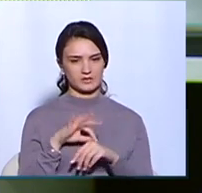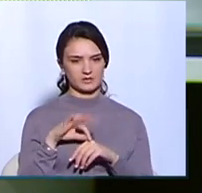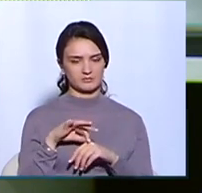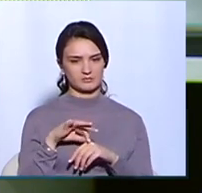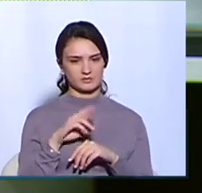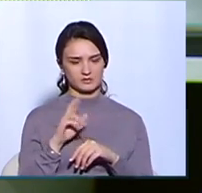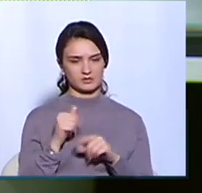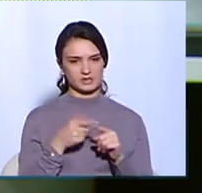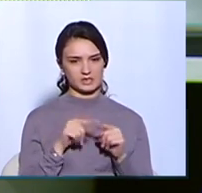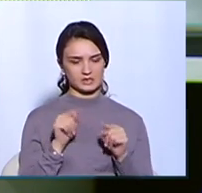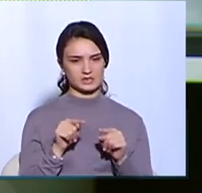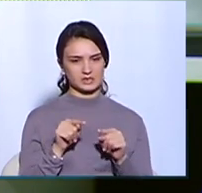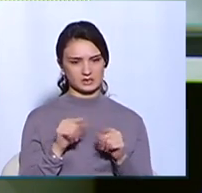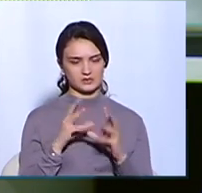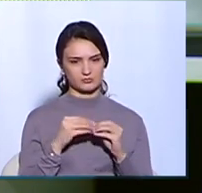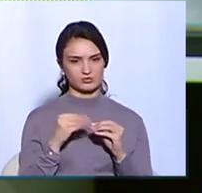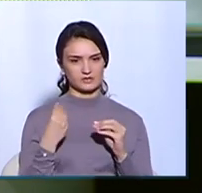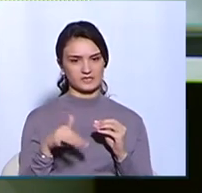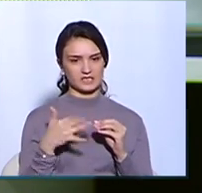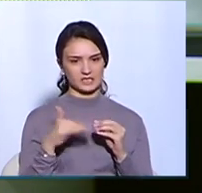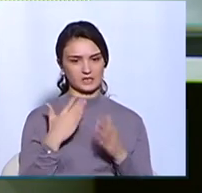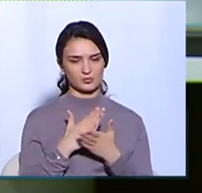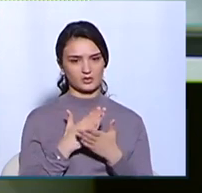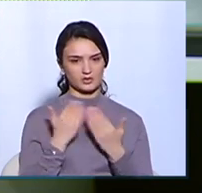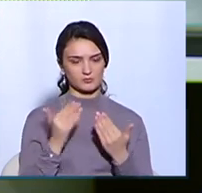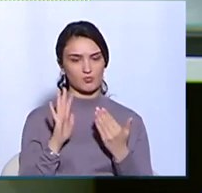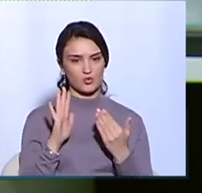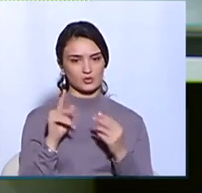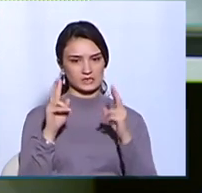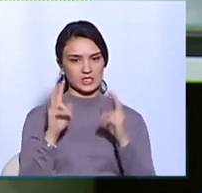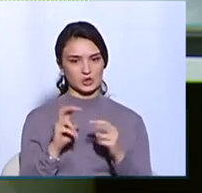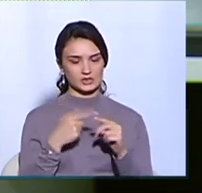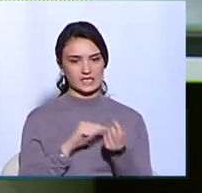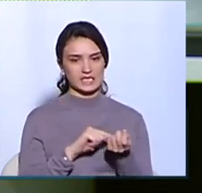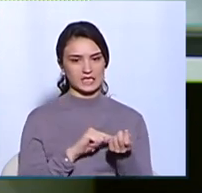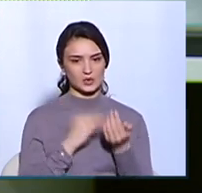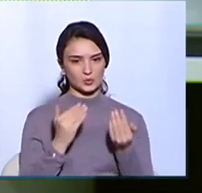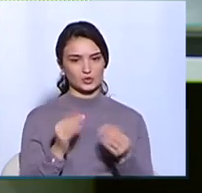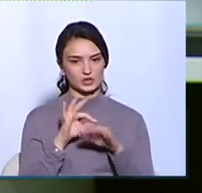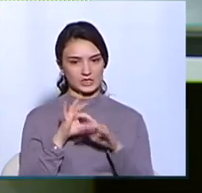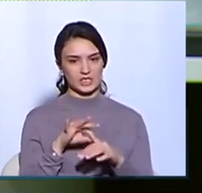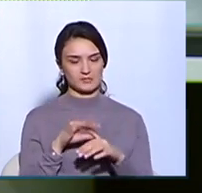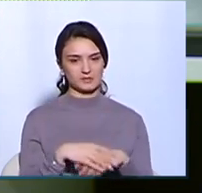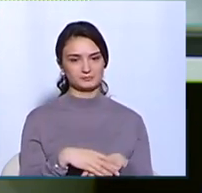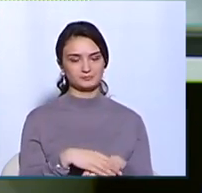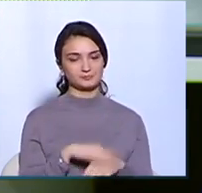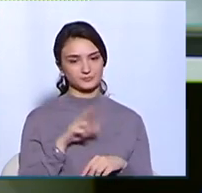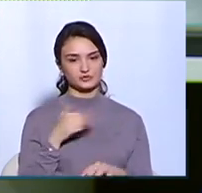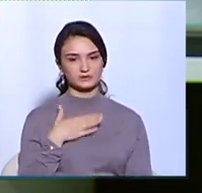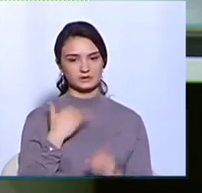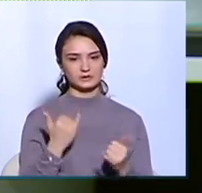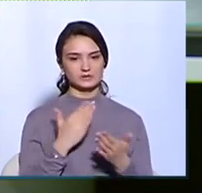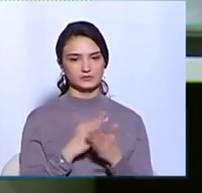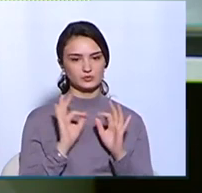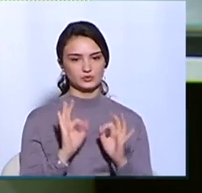დაავადებებზე. ეს საკმაოდ ძვირადღირებულია, მხოლოდ დიაგნოზი, აი გენეტიკური ანალიზის ჩატარება და ჩვენ ახლა